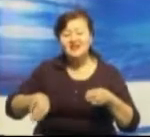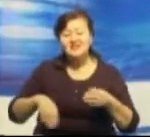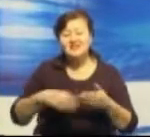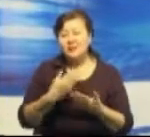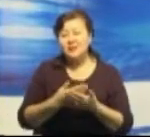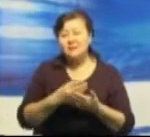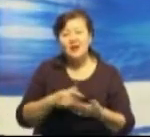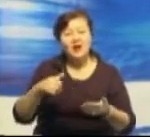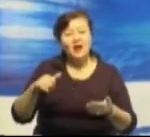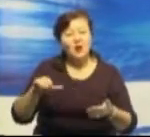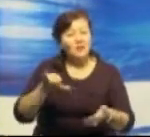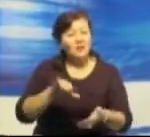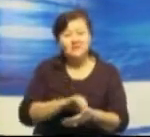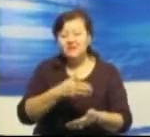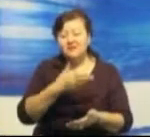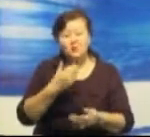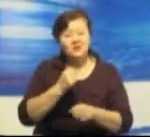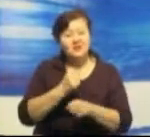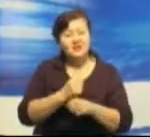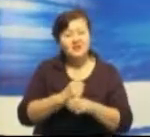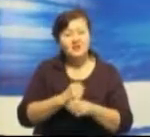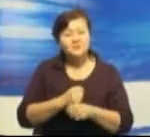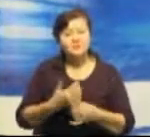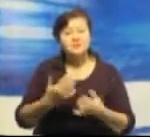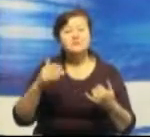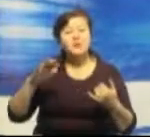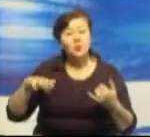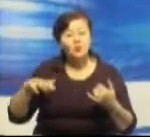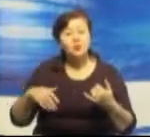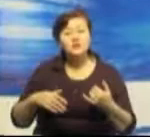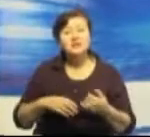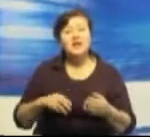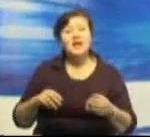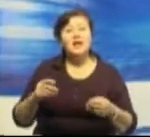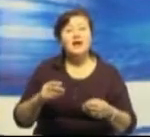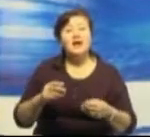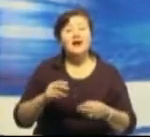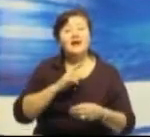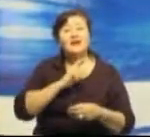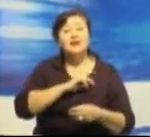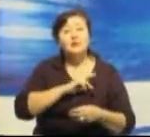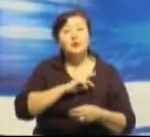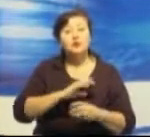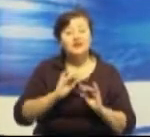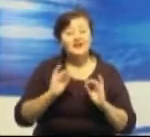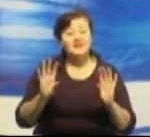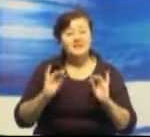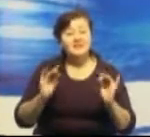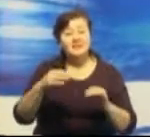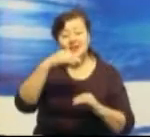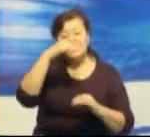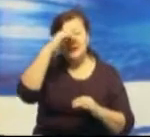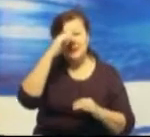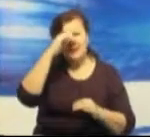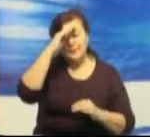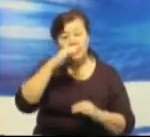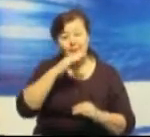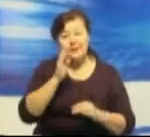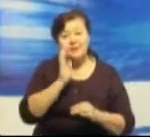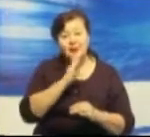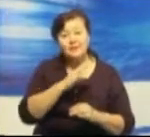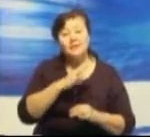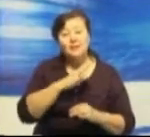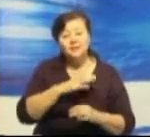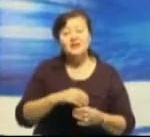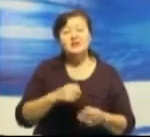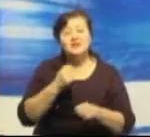такие факты тоже регистрировались, но после профилактической работы с родителями дети все же были привиты. В таких случаях, утверждают врачи,